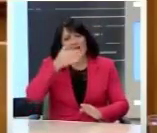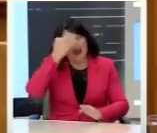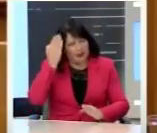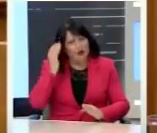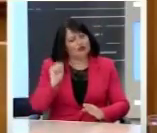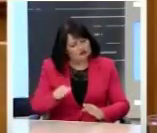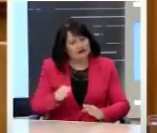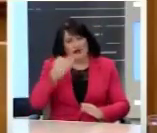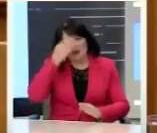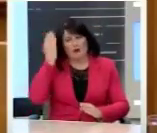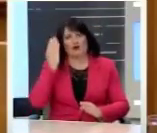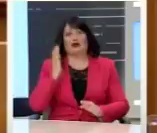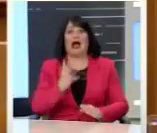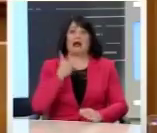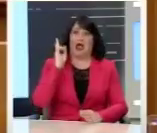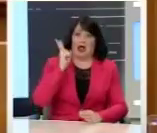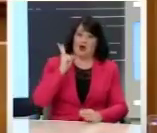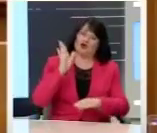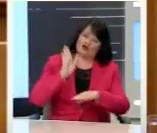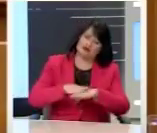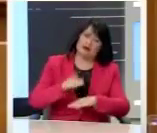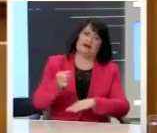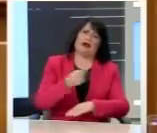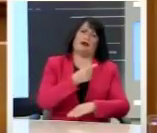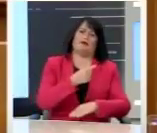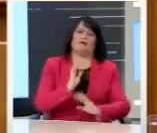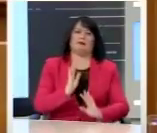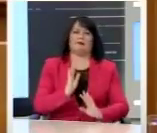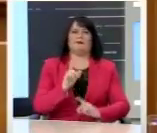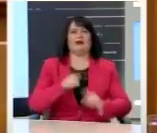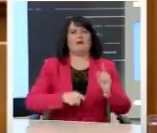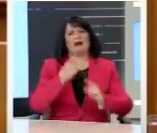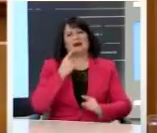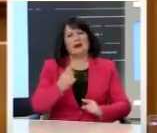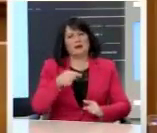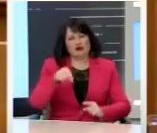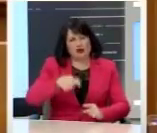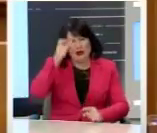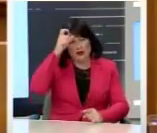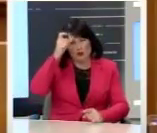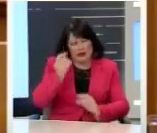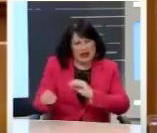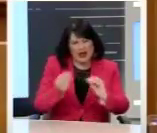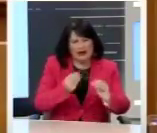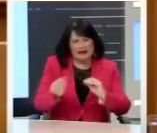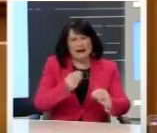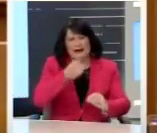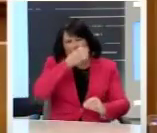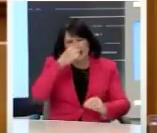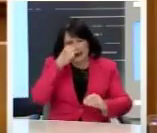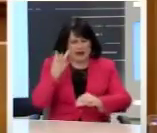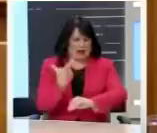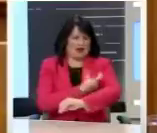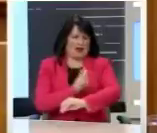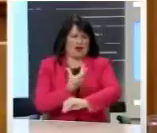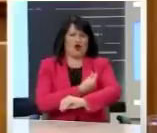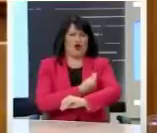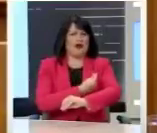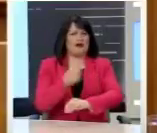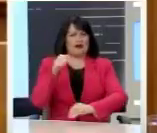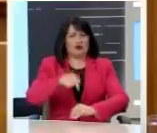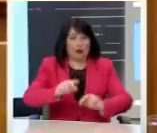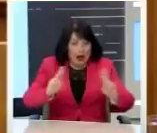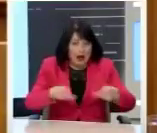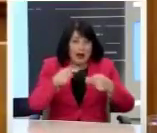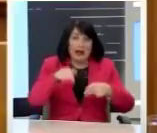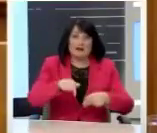θωωθεί, αν είναι ένοχος να πληρώσει. Κάποιοι ανακάλυψαν την τουρκική ηρωίνη τώρα. Αλλά η τουρκική ηρωίνη, θυμίζω κυρίες και κύριοι